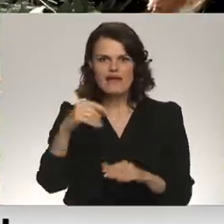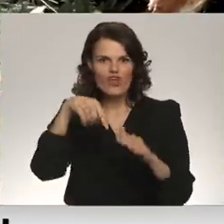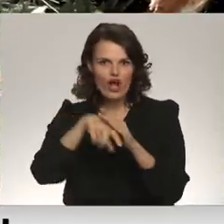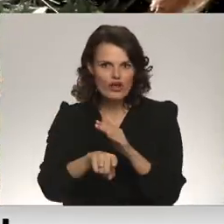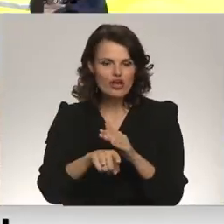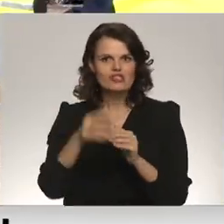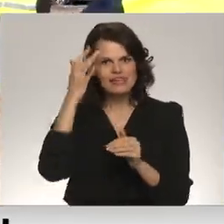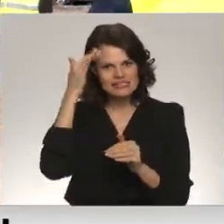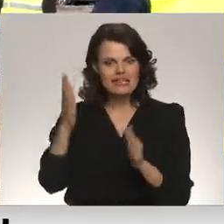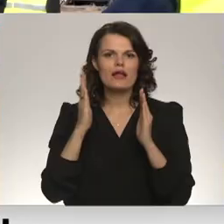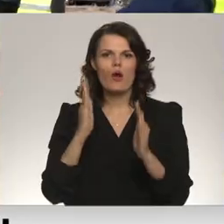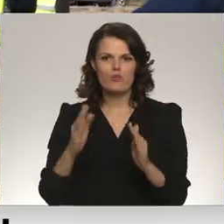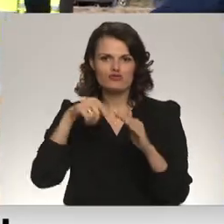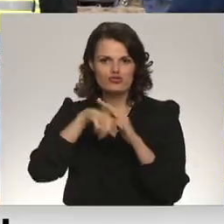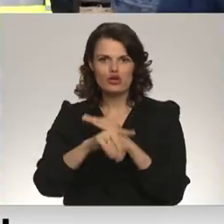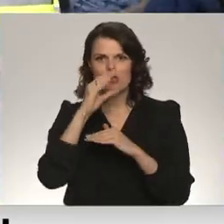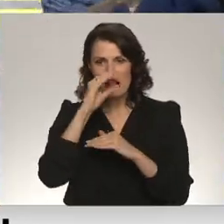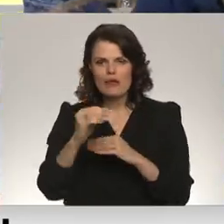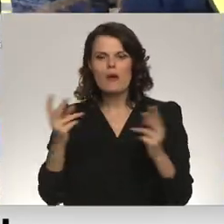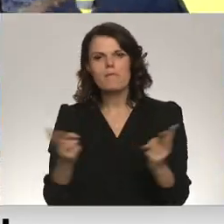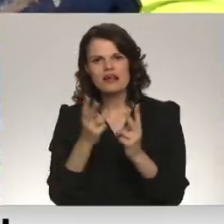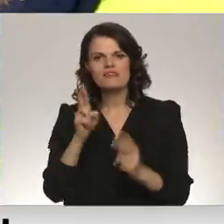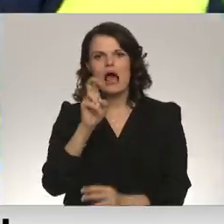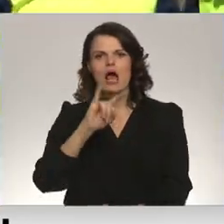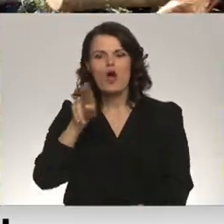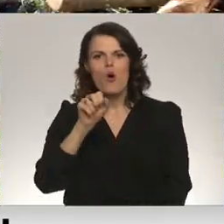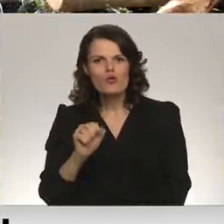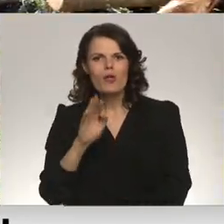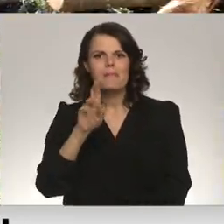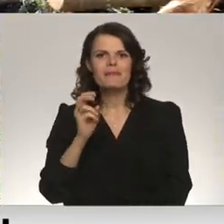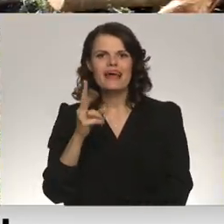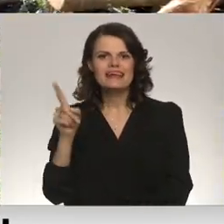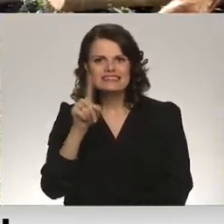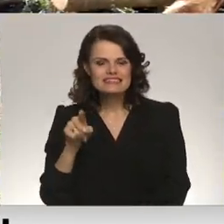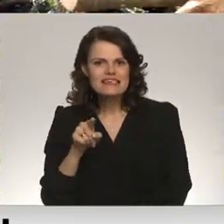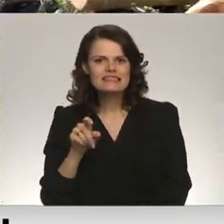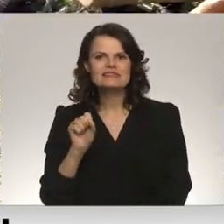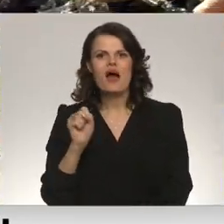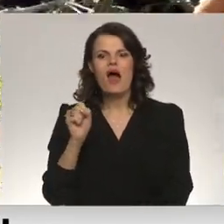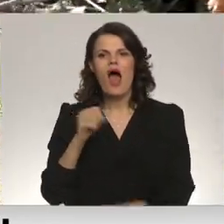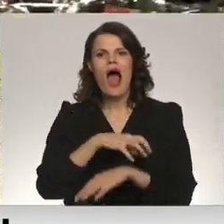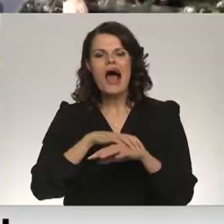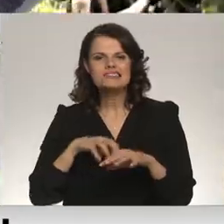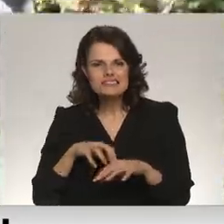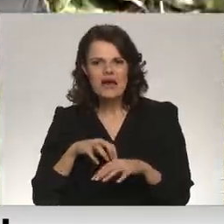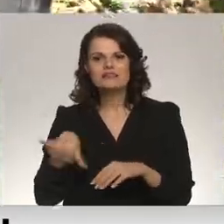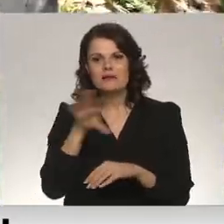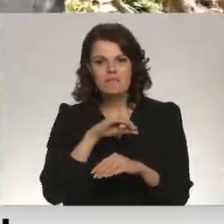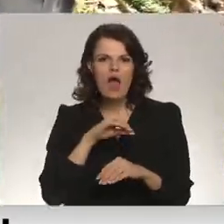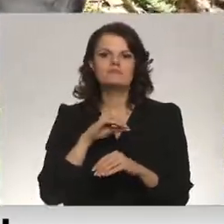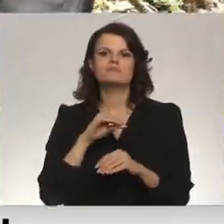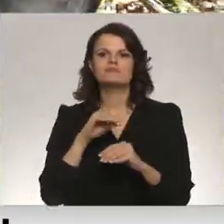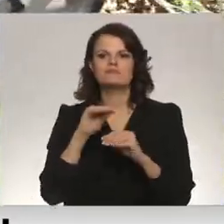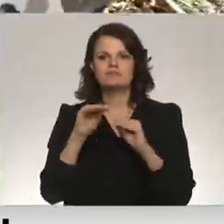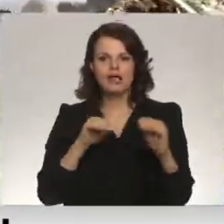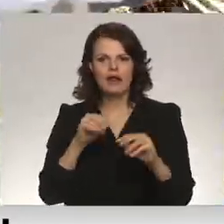ceram, ka ieies līdakas. Pārsvarā iet rauda, breksis, asaris. Tāda viņa izskatās. Šitādi mēs viņu saliekam, krustus